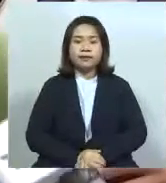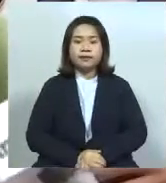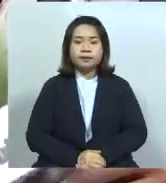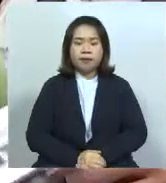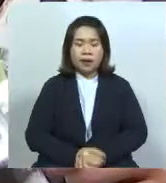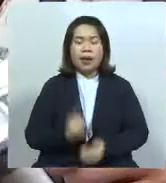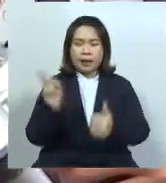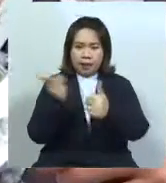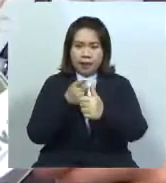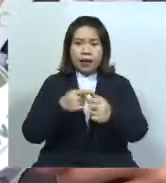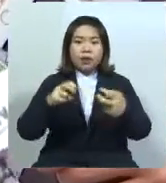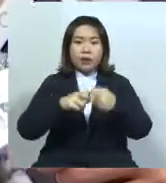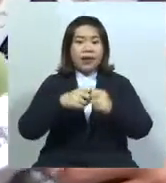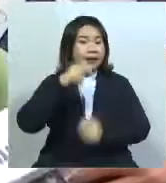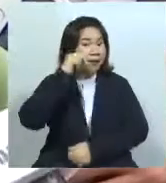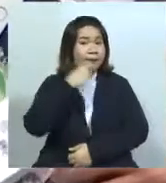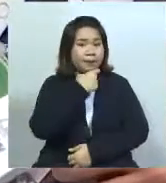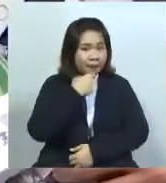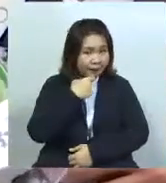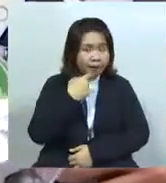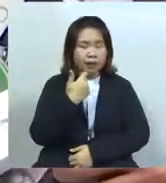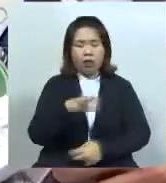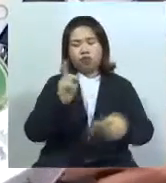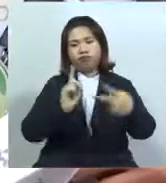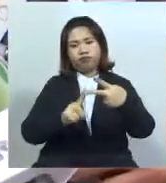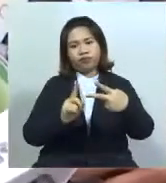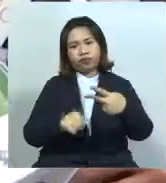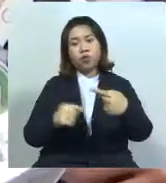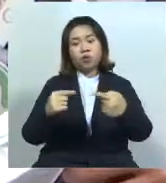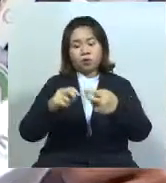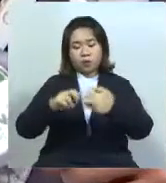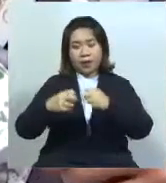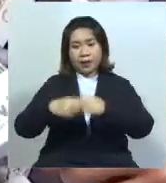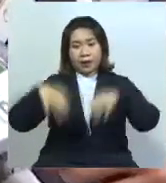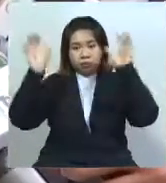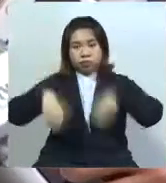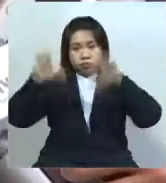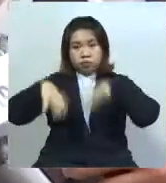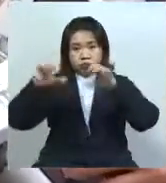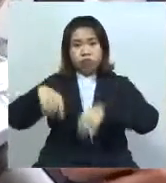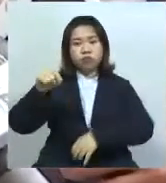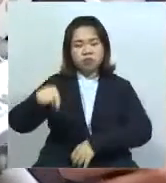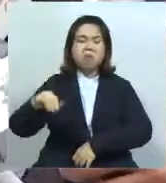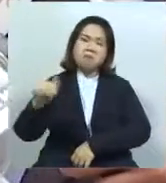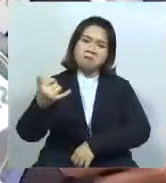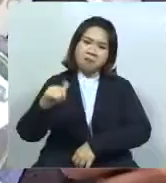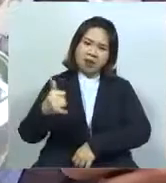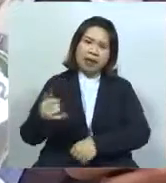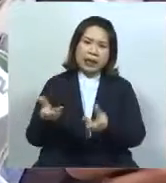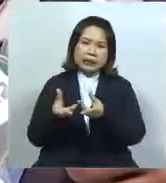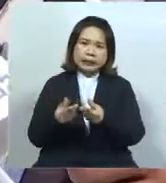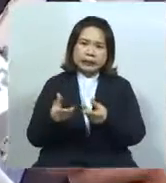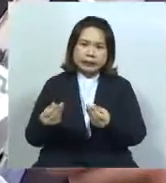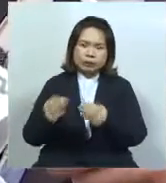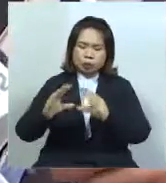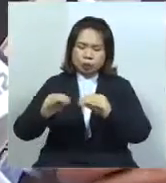นี่คือส่วนแรกในส่วนของภัยแล้งนะครับอีกส่วนหนึ่งก็คือส่วนของพื้นที่ที่ได้รับเรื่องของอิทธิพลจากฝนนะครับและอาจมีความสุ่มเสี่ยง